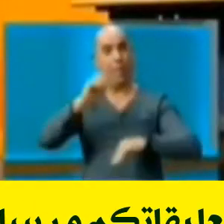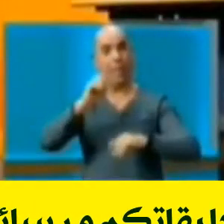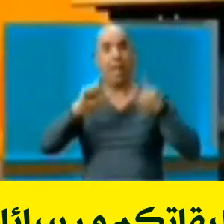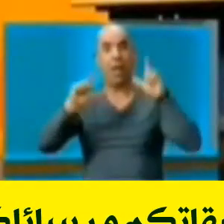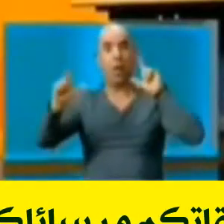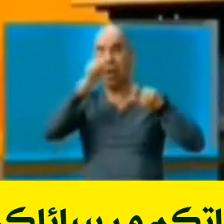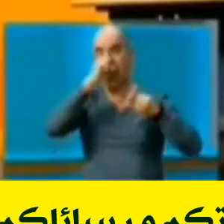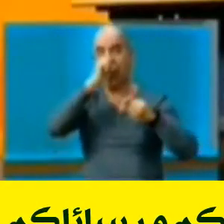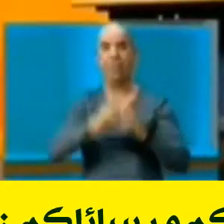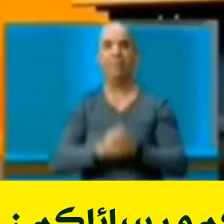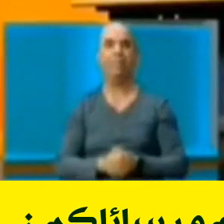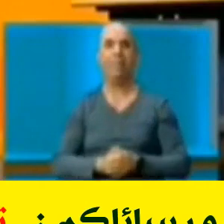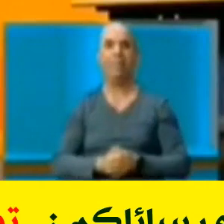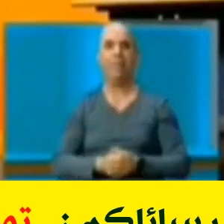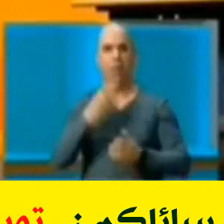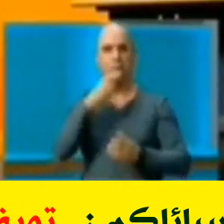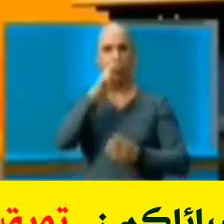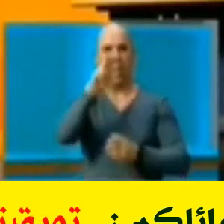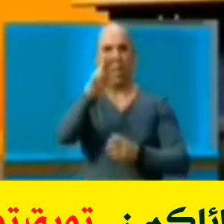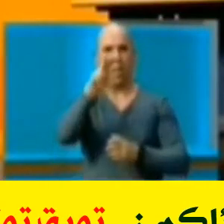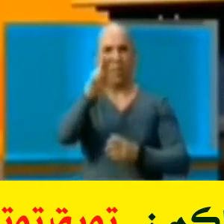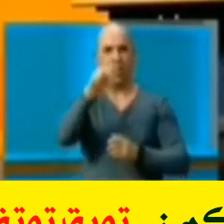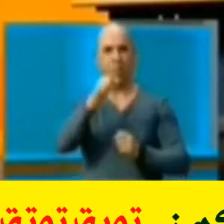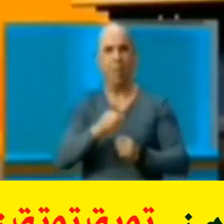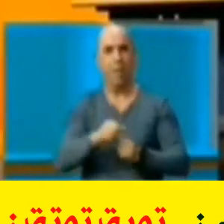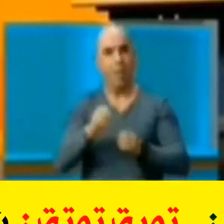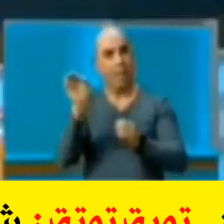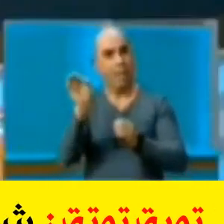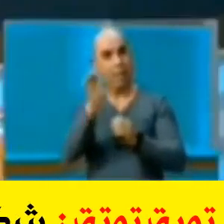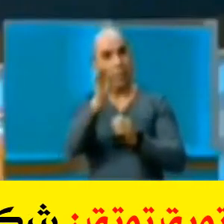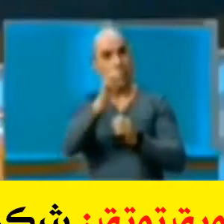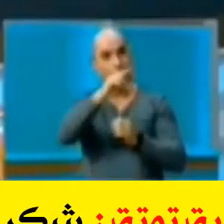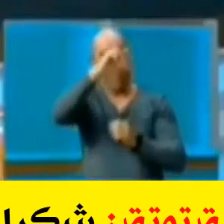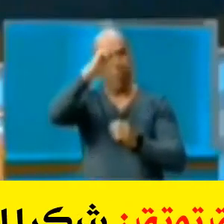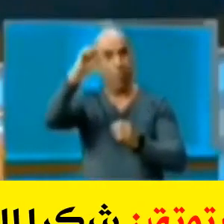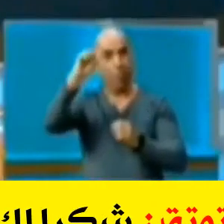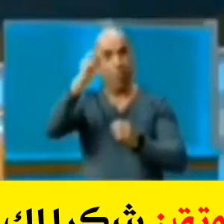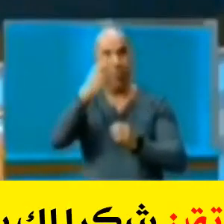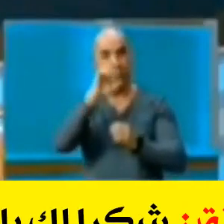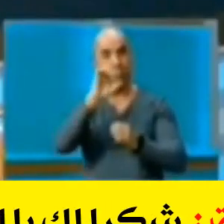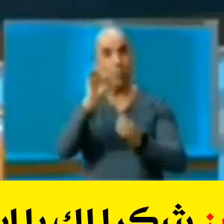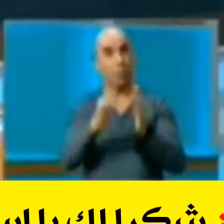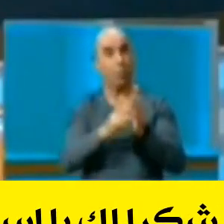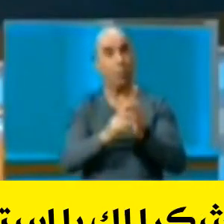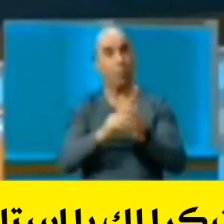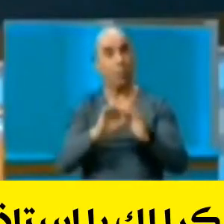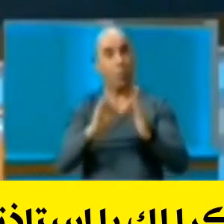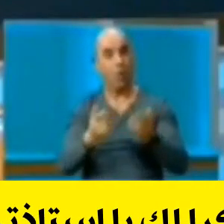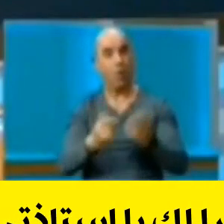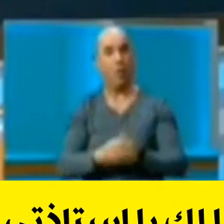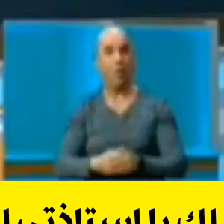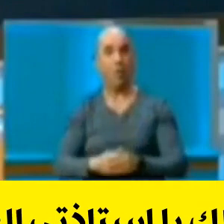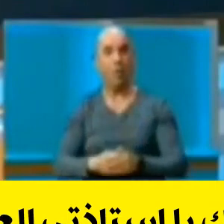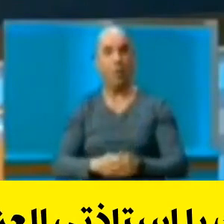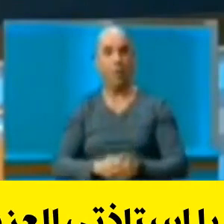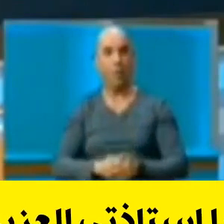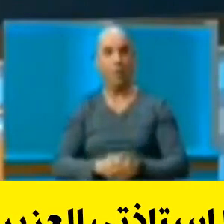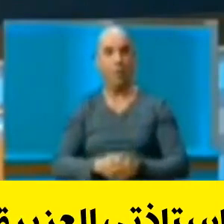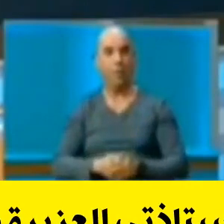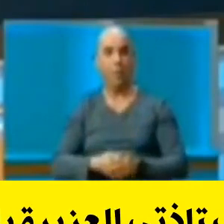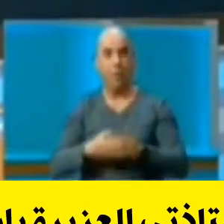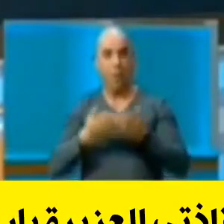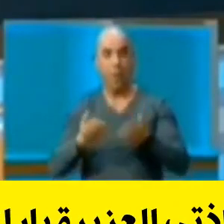العربية. نعم، تلاحظون أنني لم أكتب لكم الموضوع ولا حتى ما هو هدفنا اليوم، لأنني أعرف بأنكم